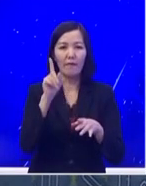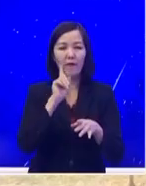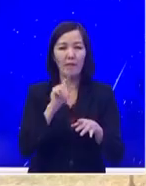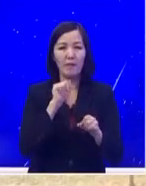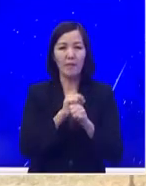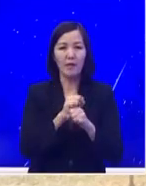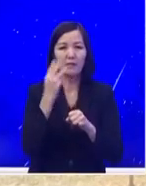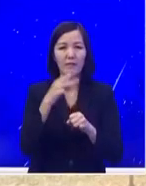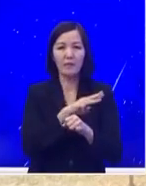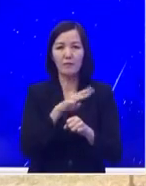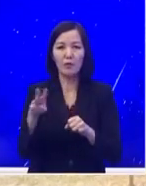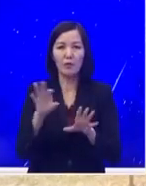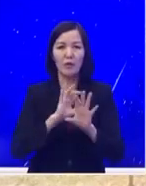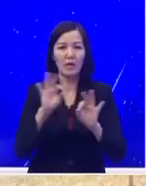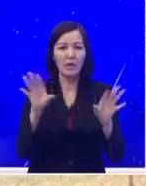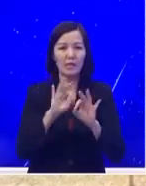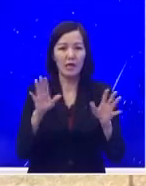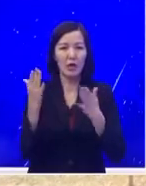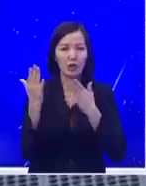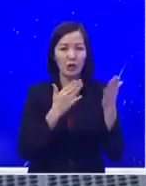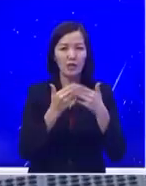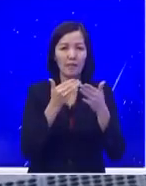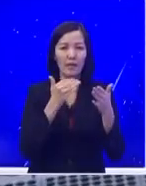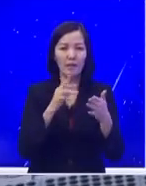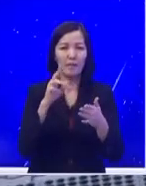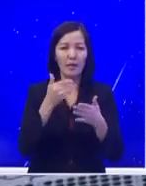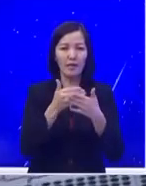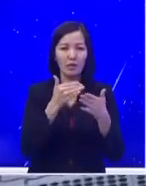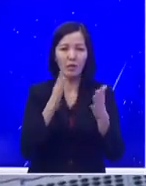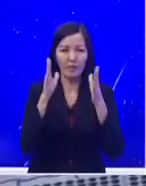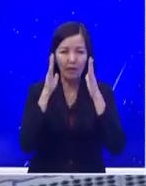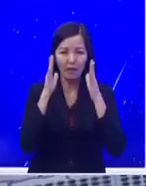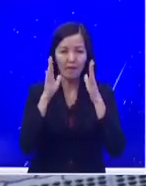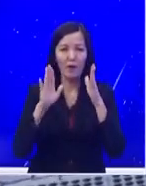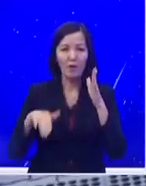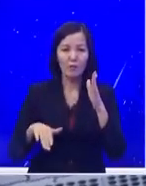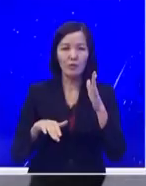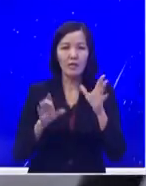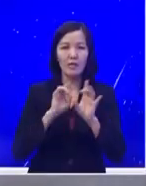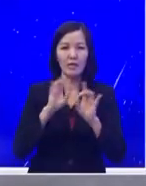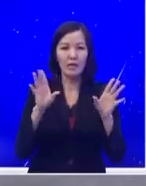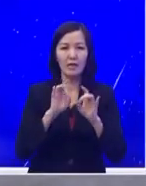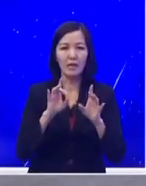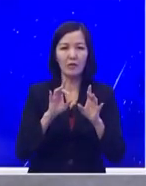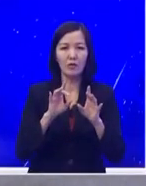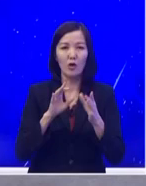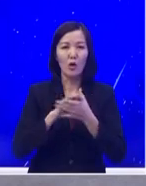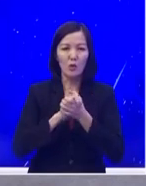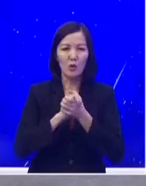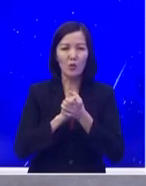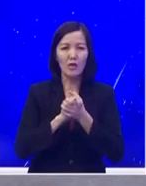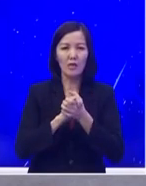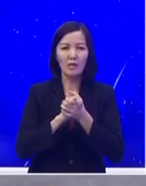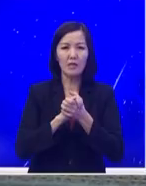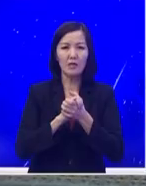приостановлена 30-минутная проповедь, которая читается перед пятничной молитвой. После намаза людям рекомендуется не пожимать друг другу руки